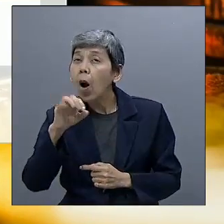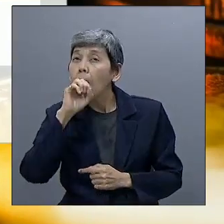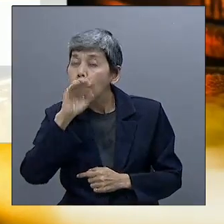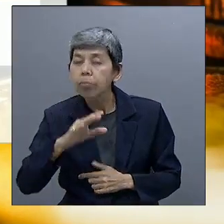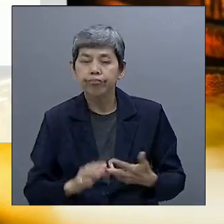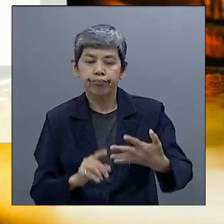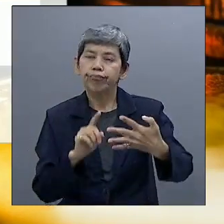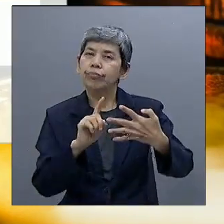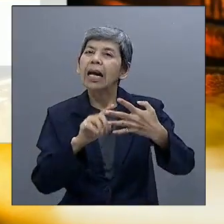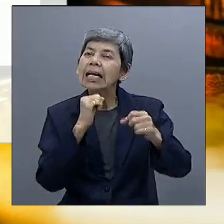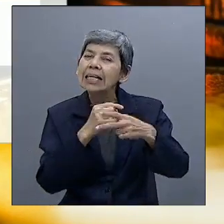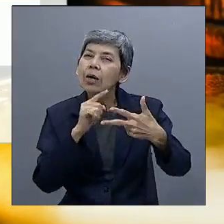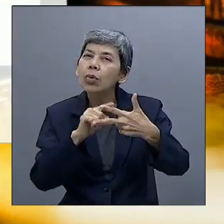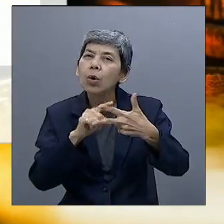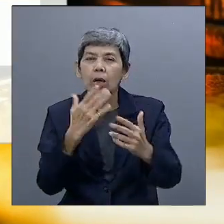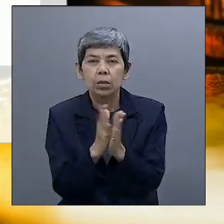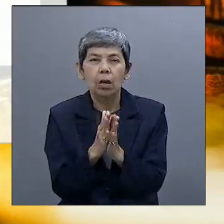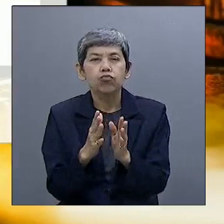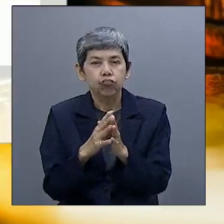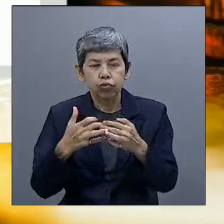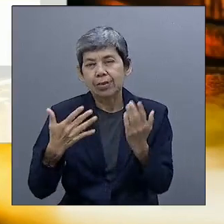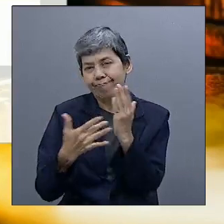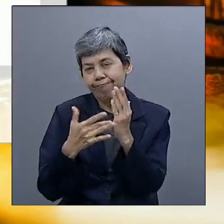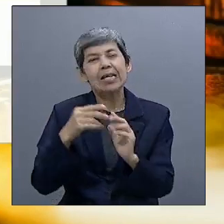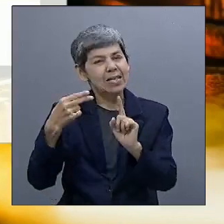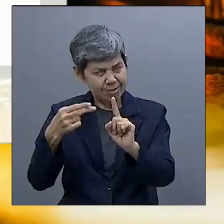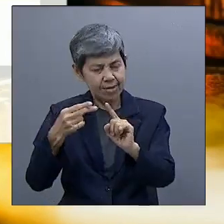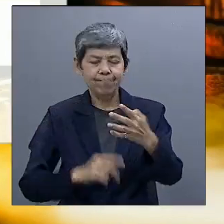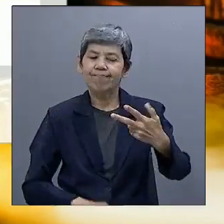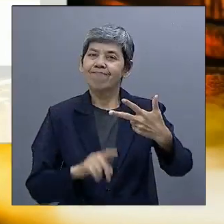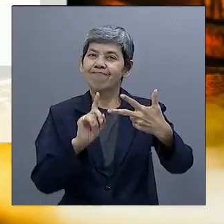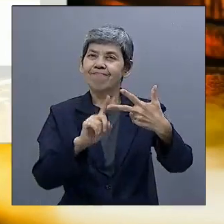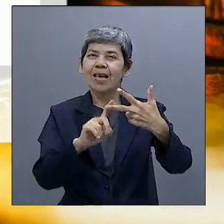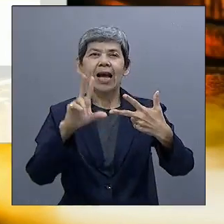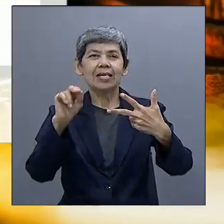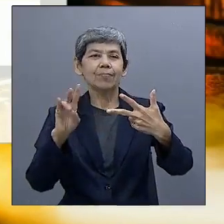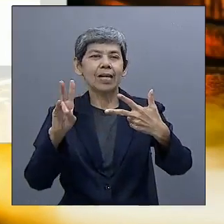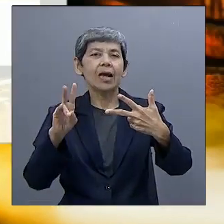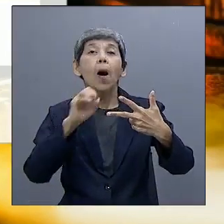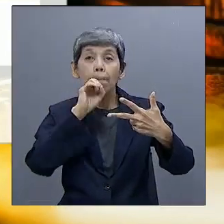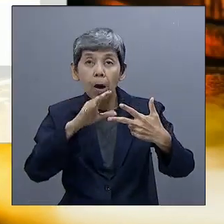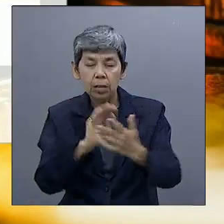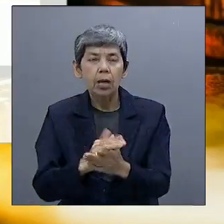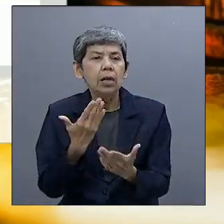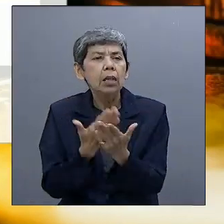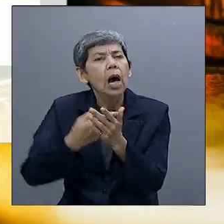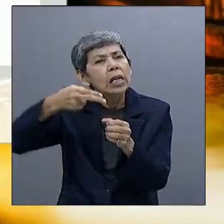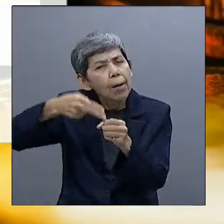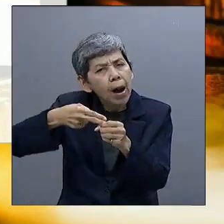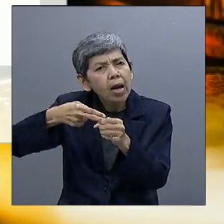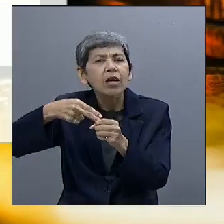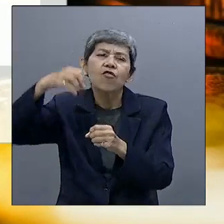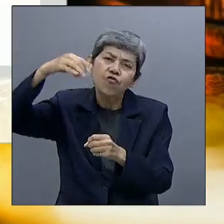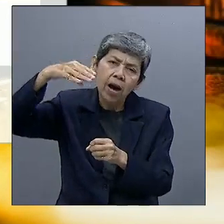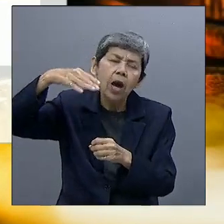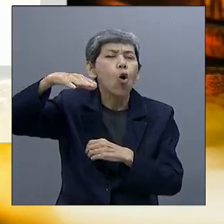39.95% บอกว่าเป็นเรื่องของกระเป๋าเงินดิจิตอล 10,000 บาทค่ะและ 37.47% ปรับลดราคาพลังงานน้